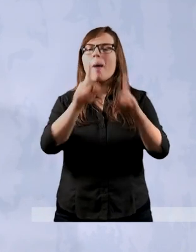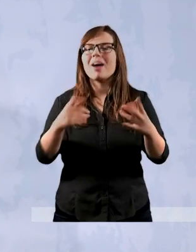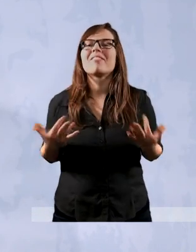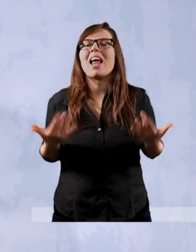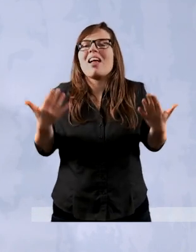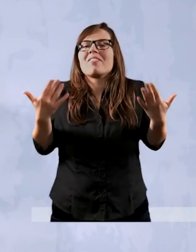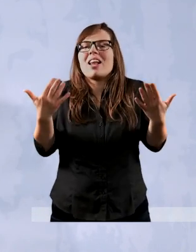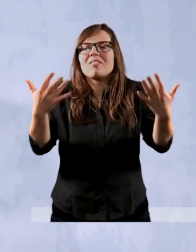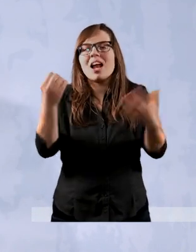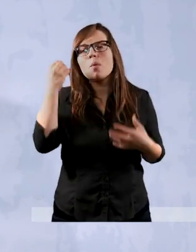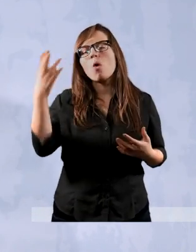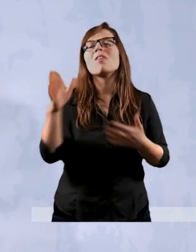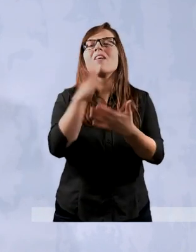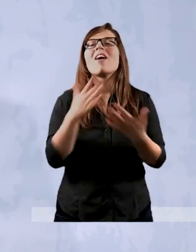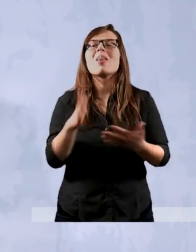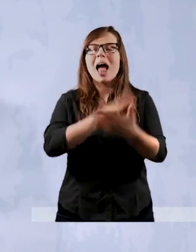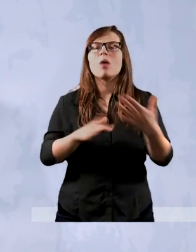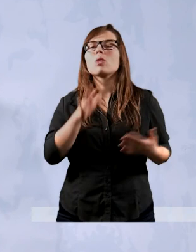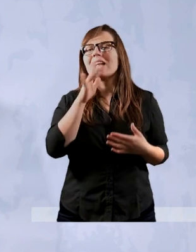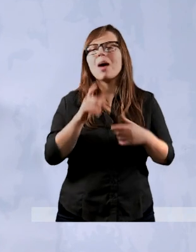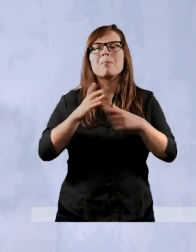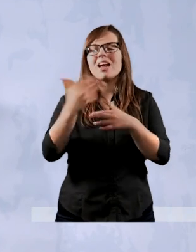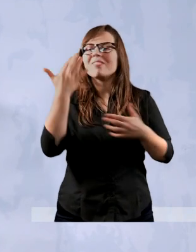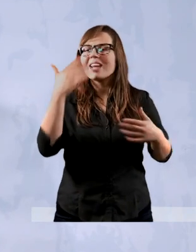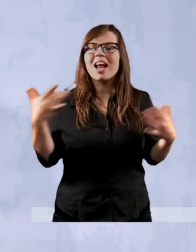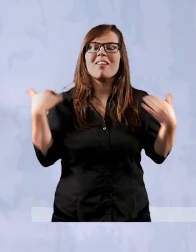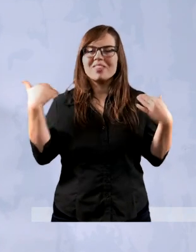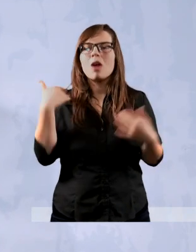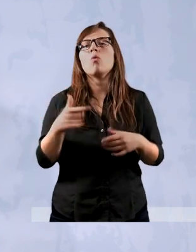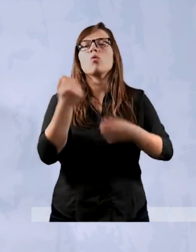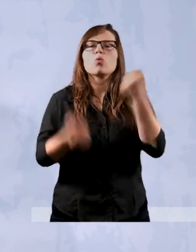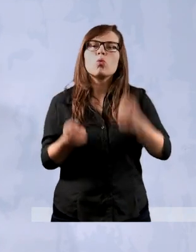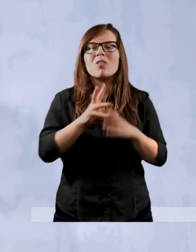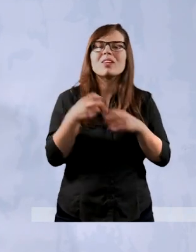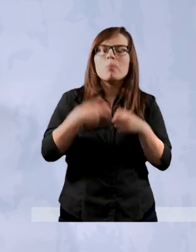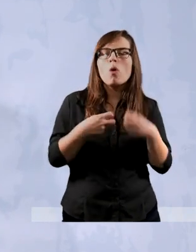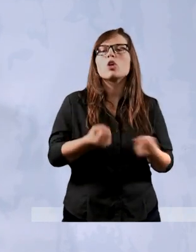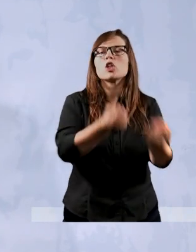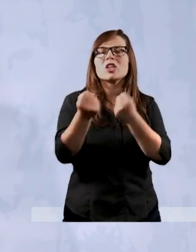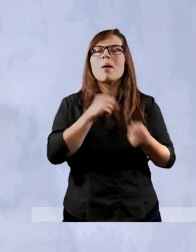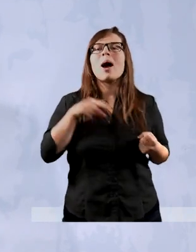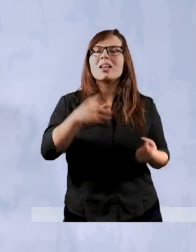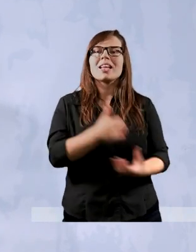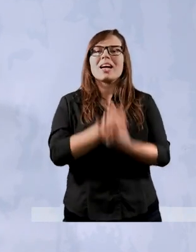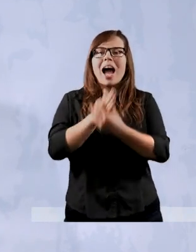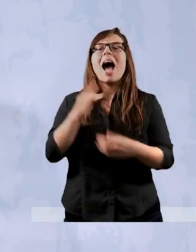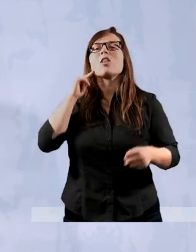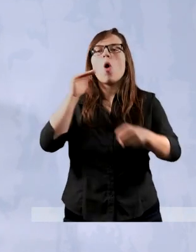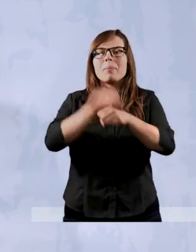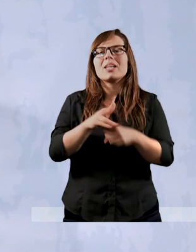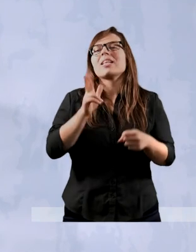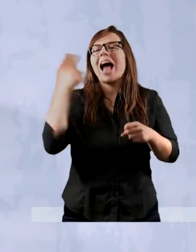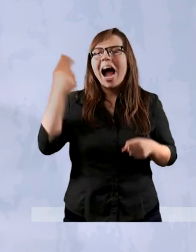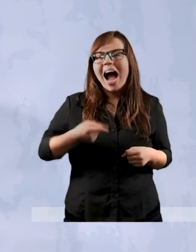wiele mądrości. Naród izraelski przez całe wieki, pomimo wielu swoich trudności, trzymał się tych rad,